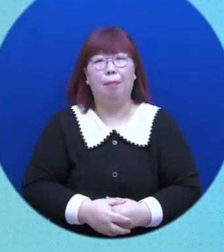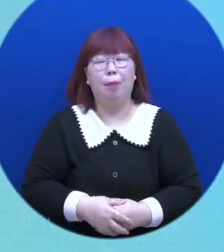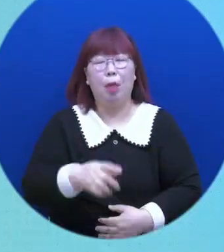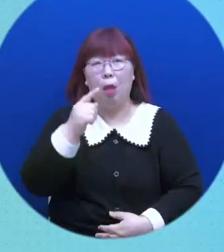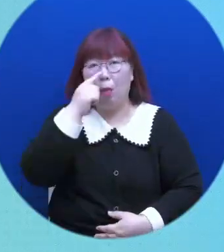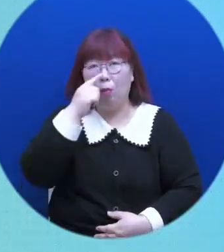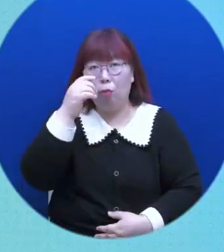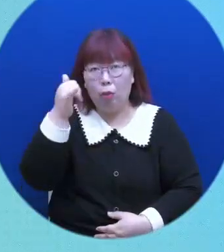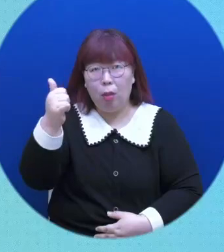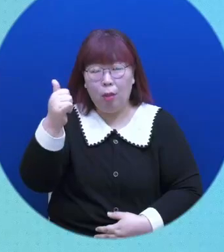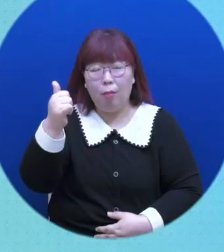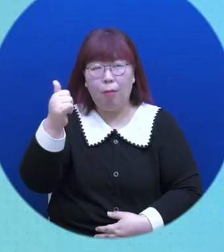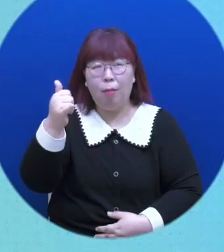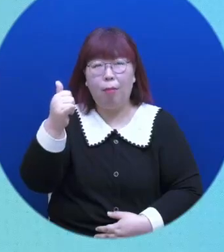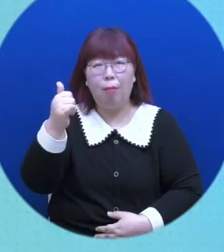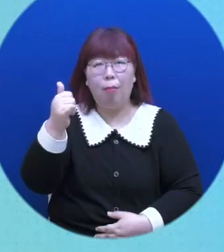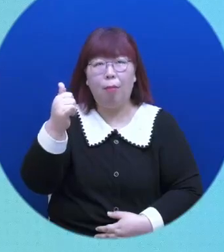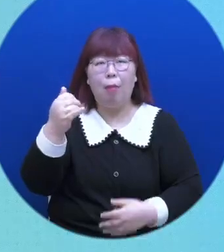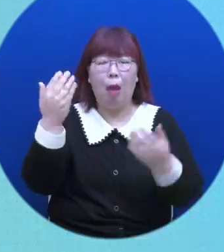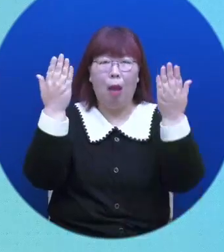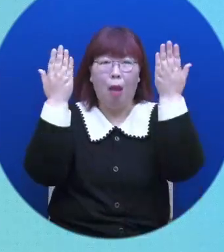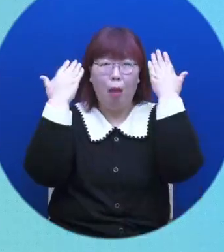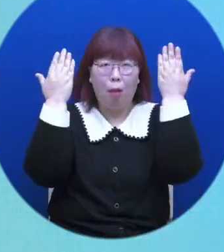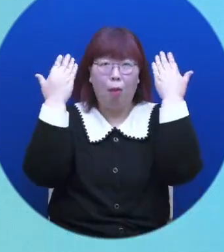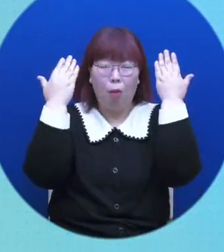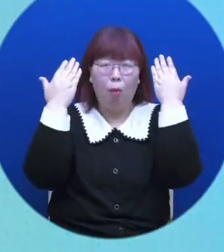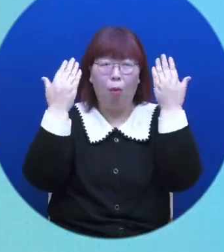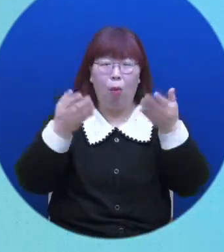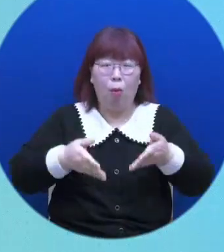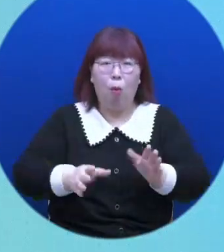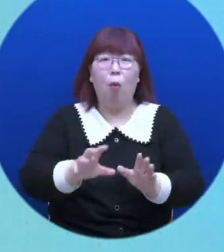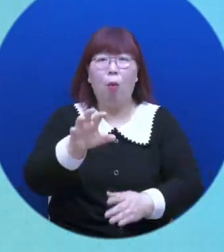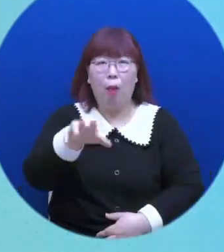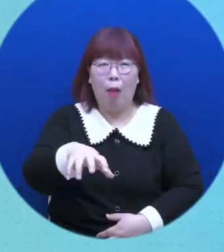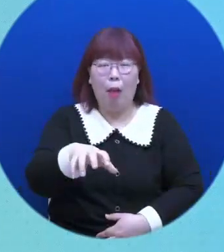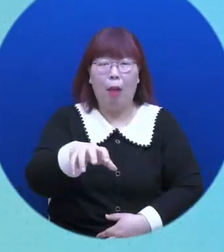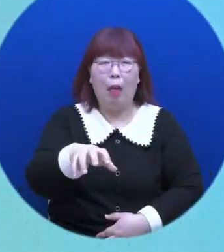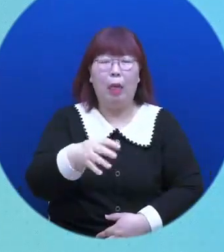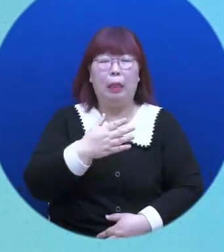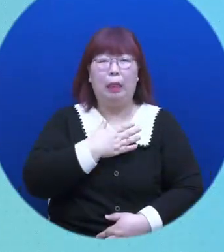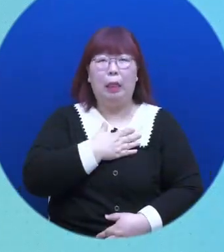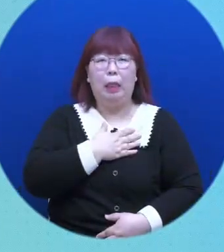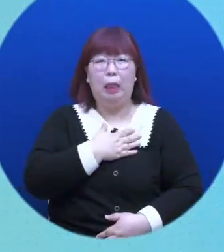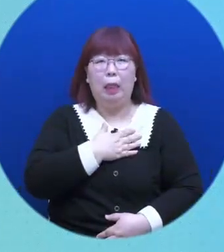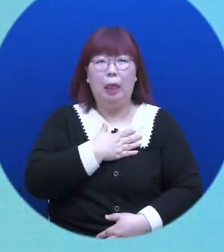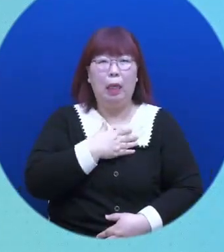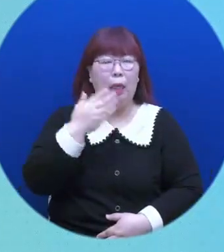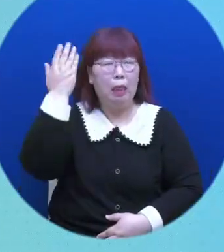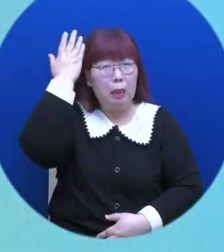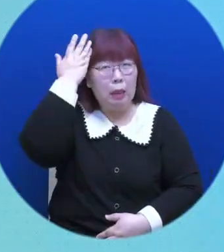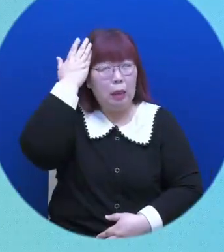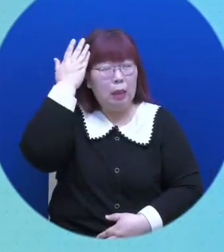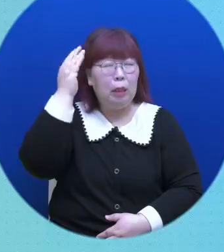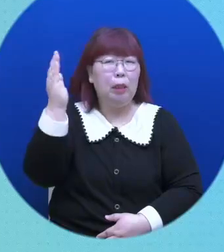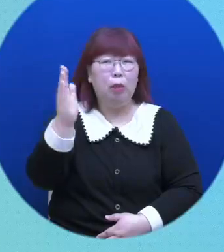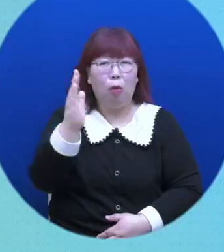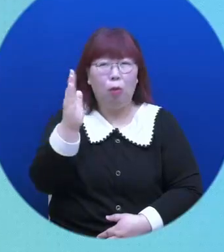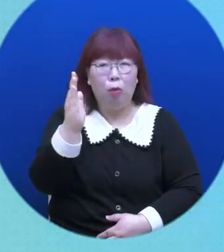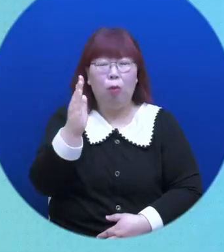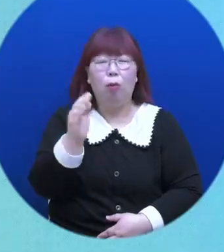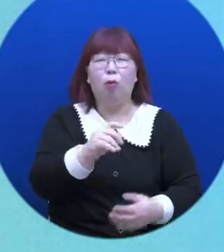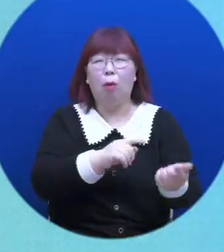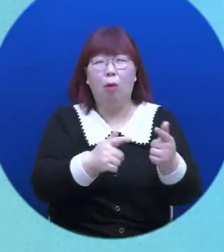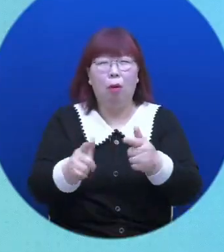부모님, 그리고 학교, 고향, 자신의 지능지수,